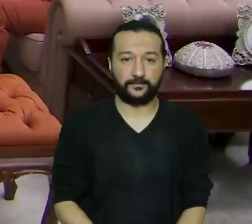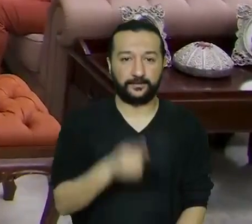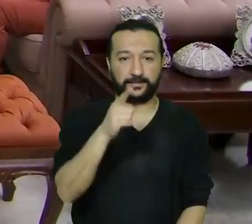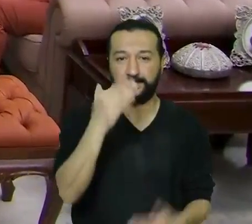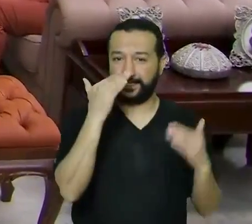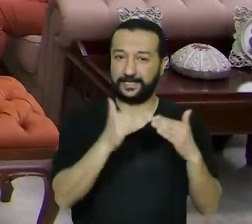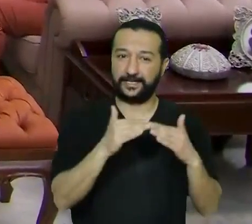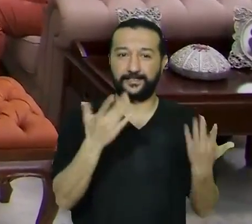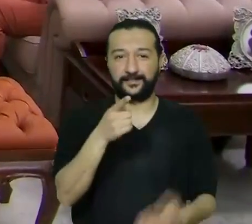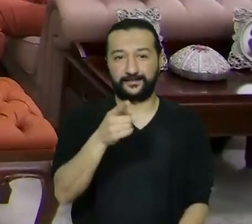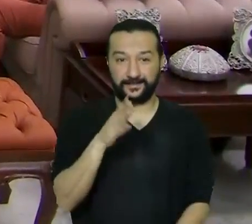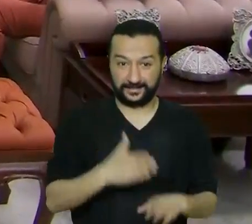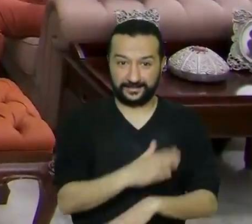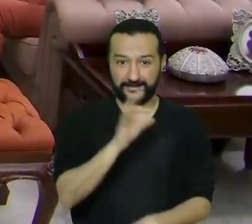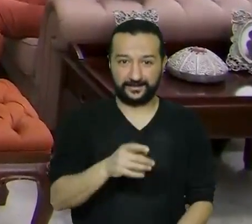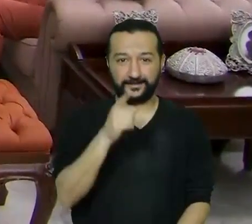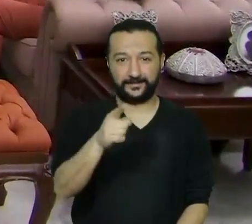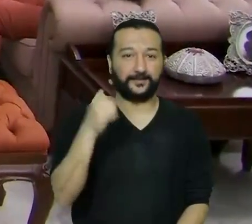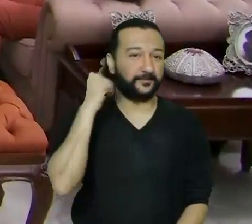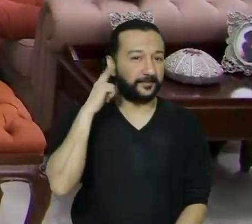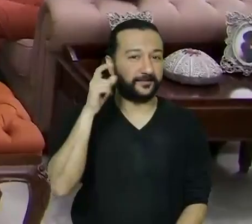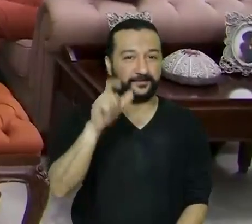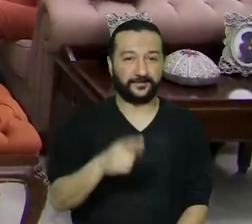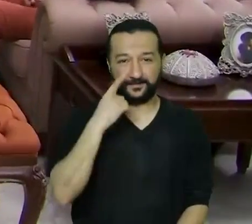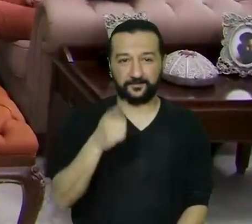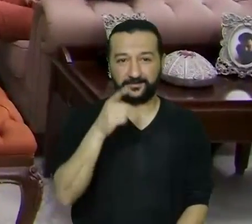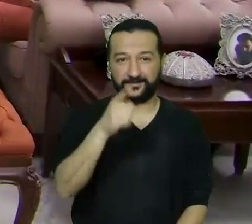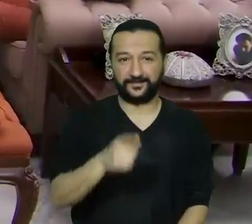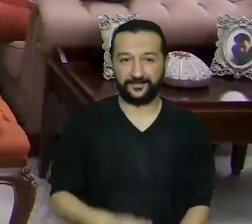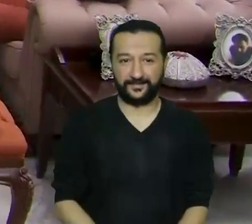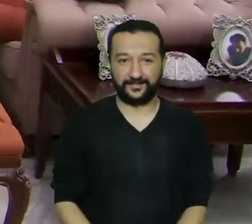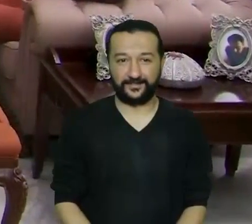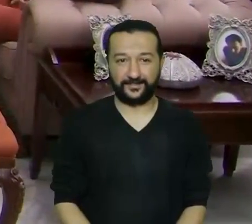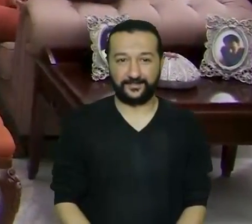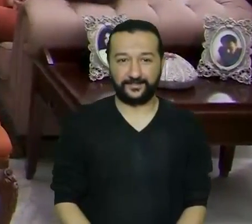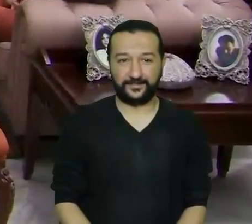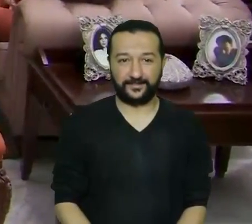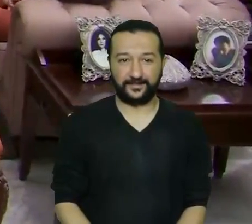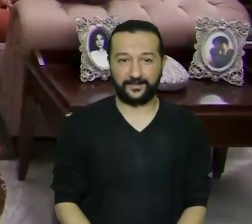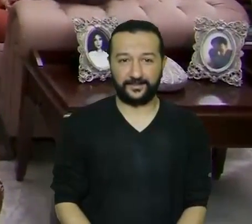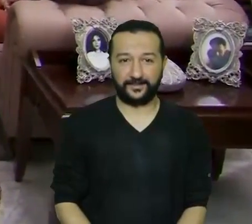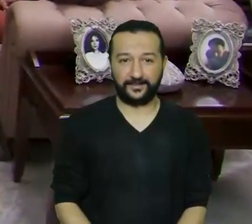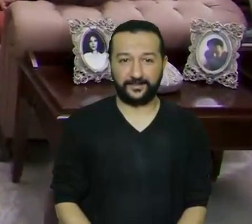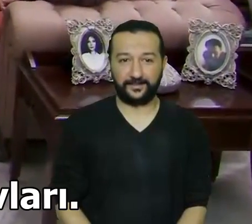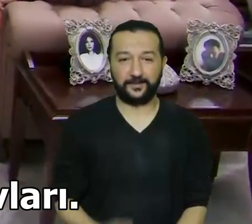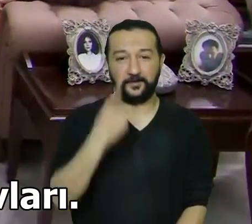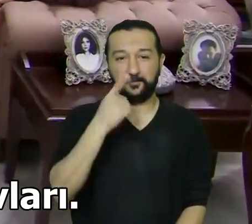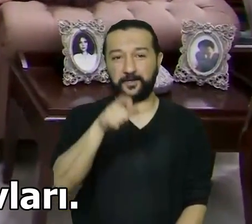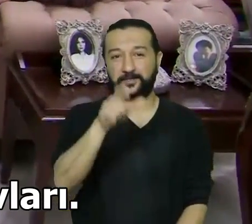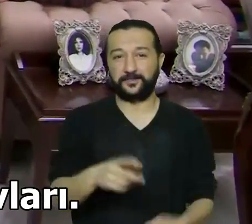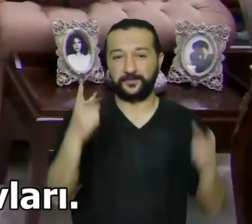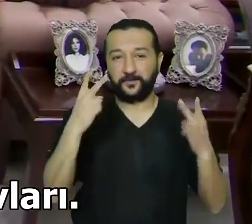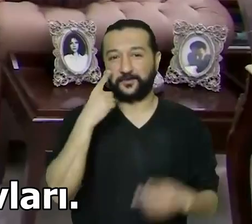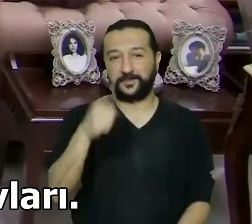Sana da yakıştı ha. Gerçekten. Popstar edasıyla işaret parmağını seyircilerinde gezdirdi. Kollarını bacaklarını iki